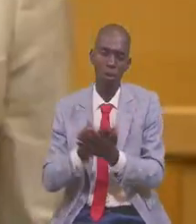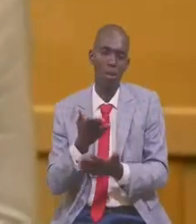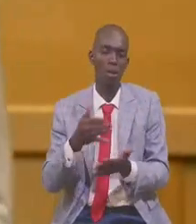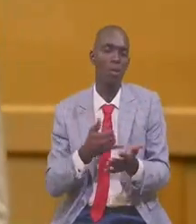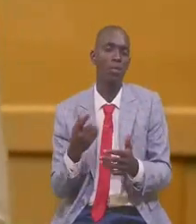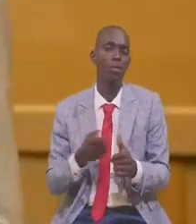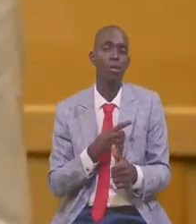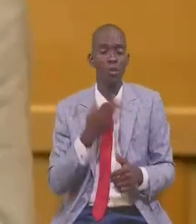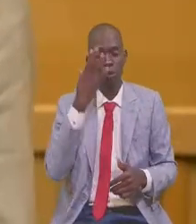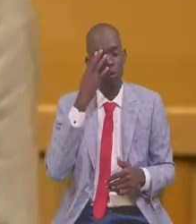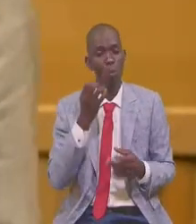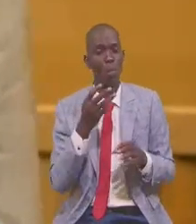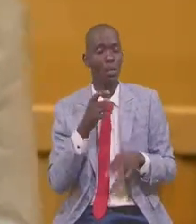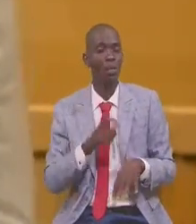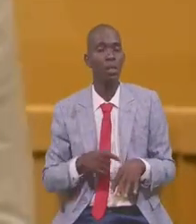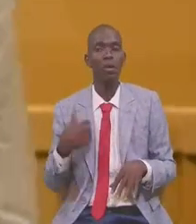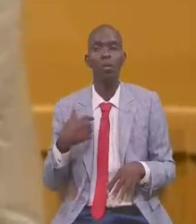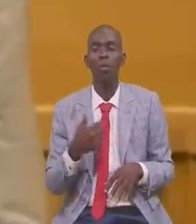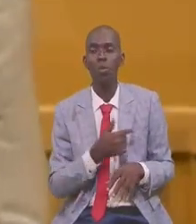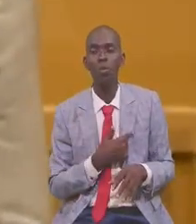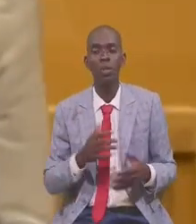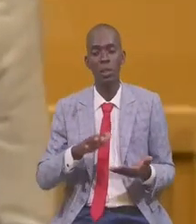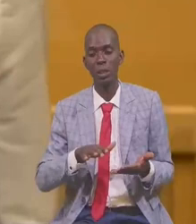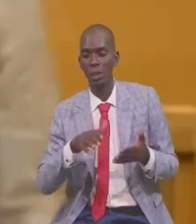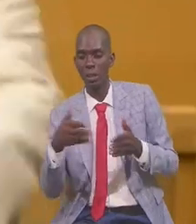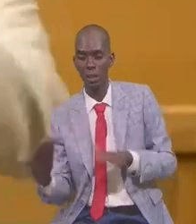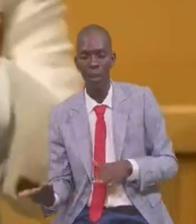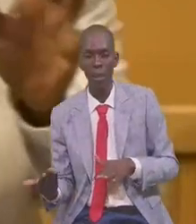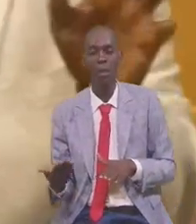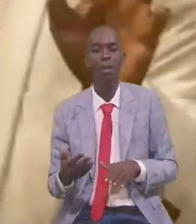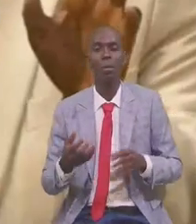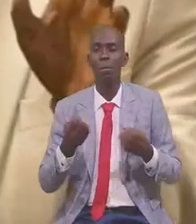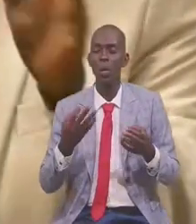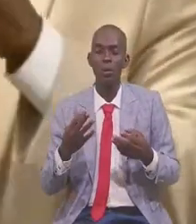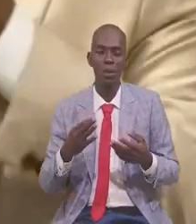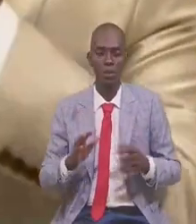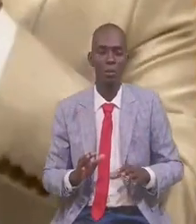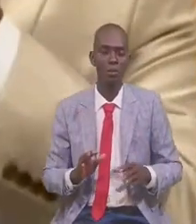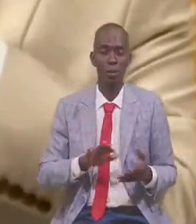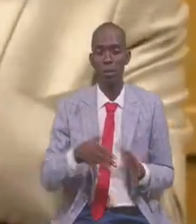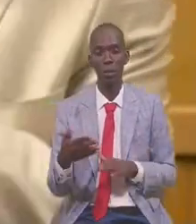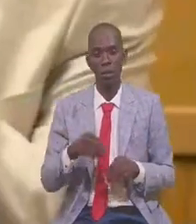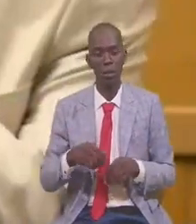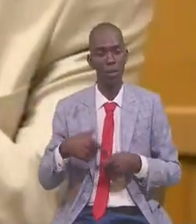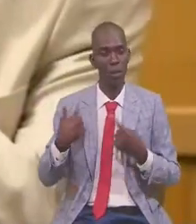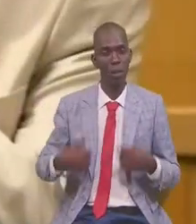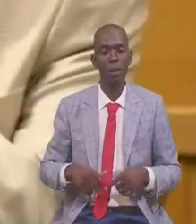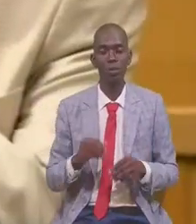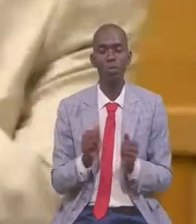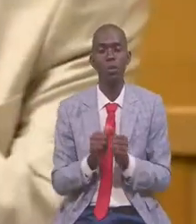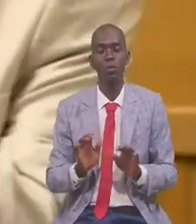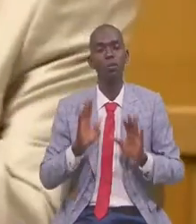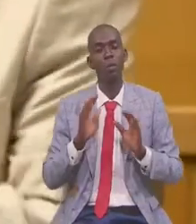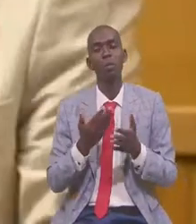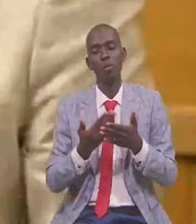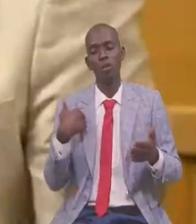mourons nous mourons mille fois avant de mourir. Nous créons ceci. Qu'est-ce qui va arriver après que Élie sera parti?